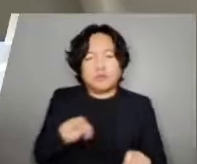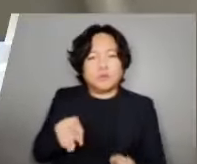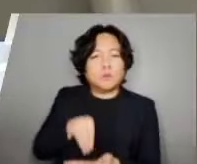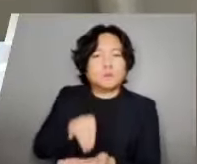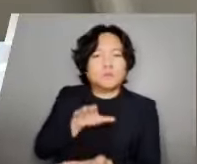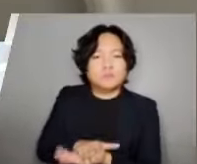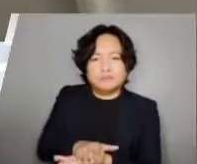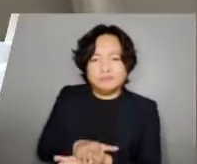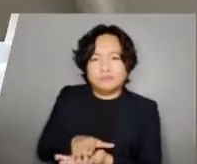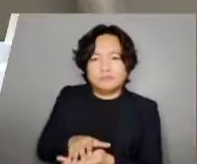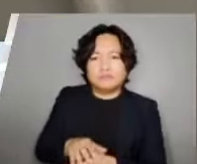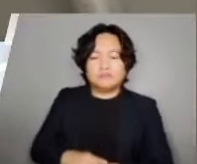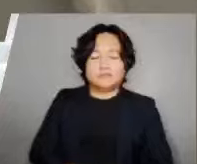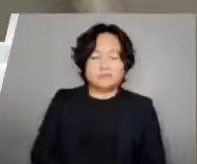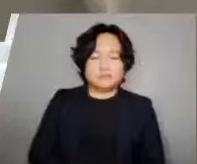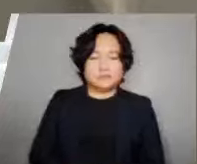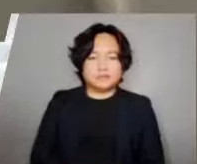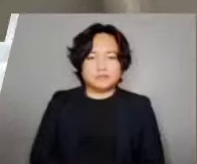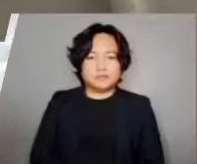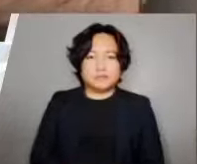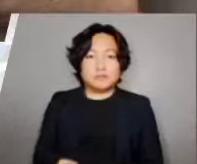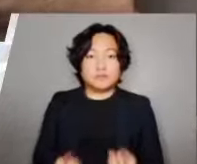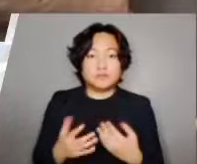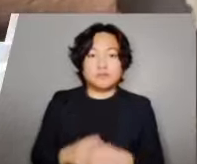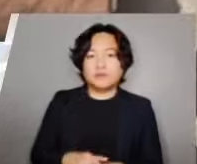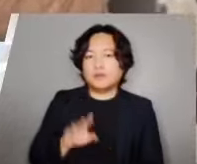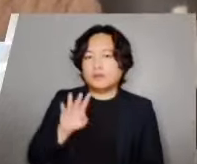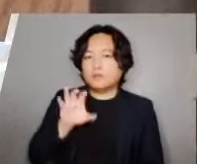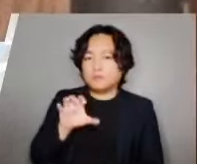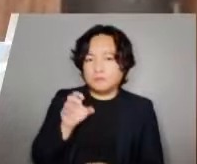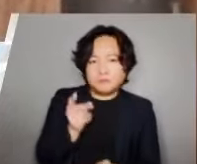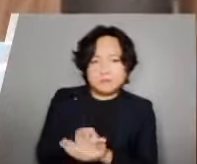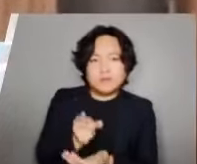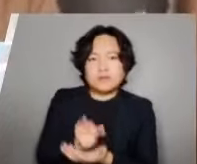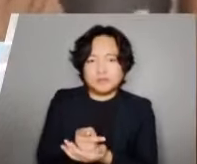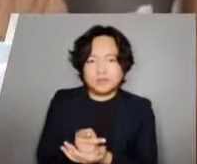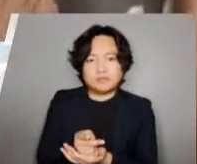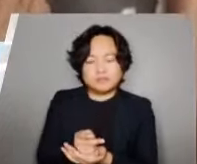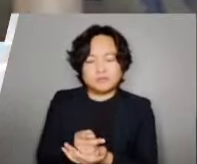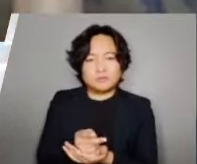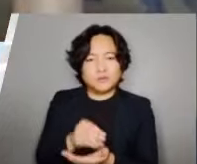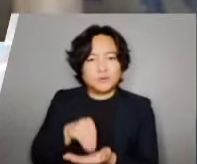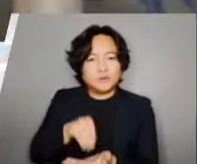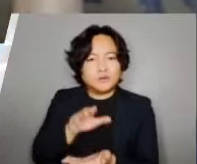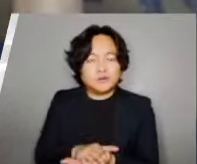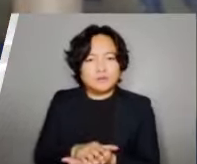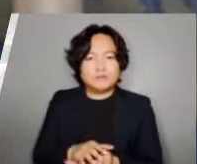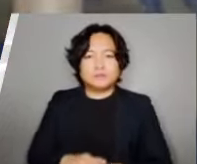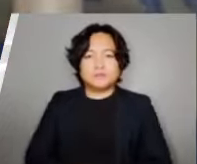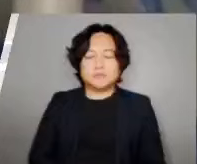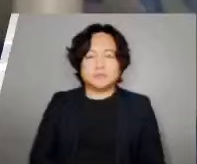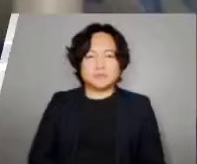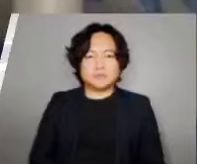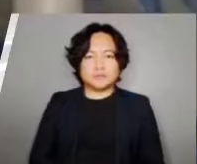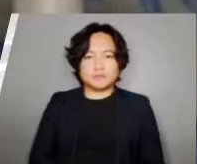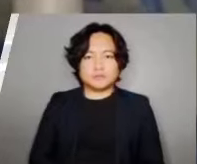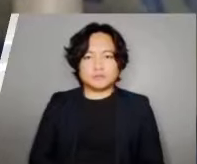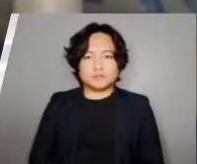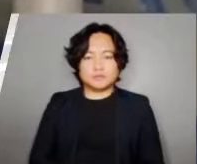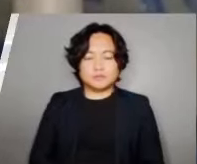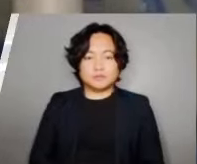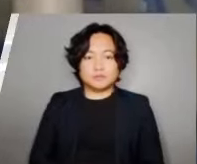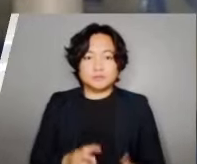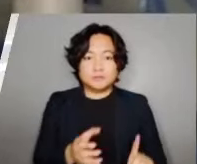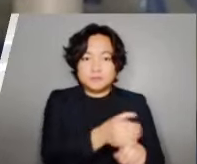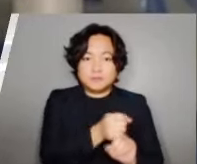biktima. 400 piso ang halagang pinagtalunan ng dalawa ayon sa kinakasama ng biktima. Nakakulong at sasampahan